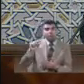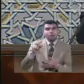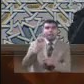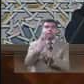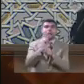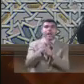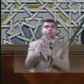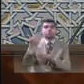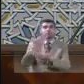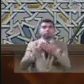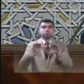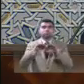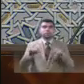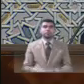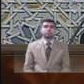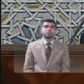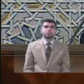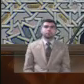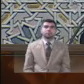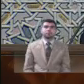التوازنات المالية.